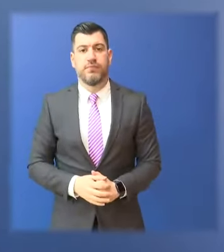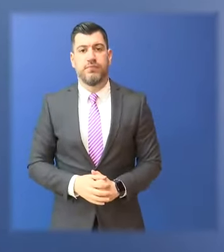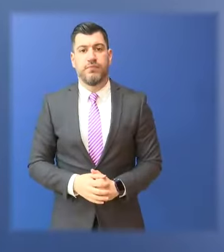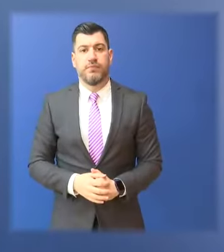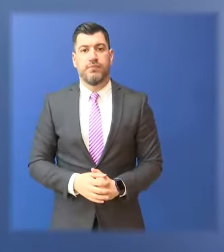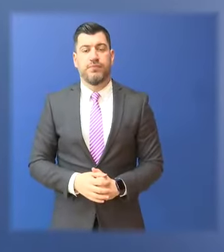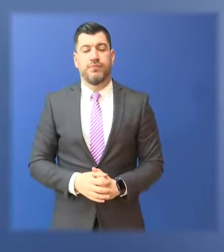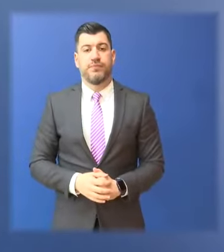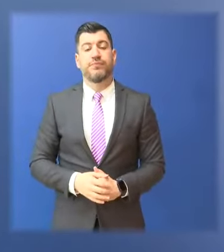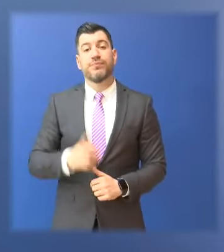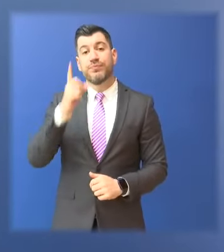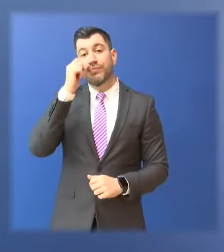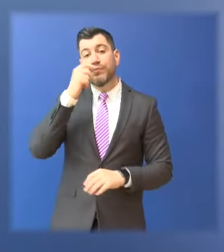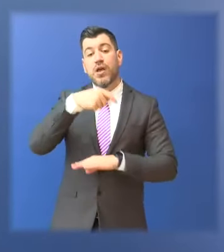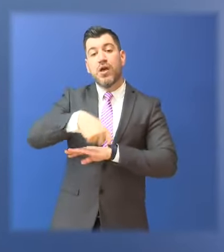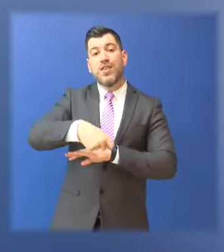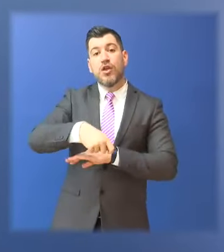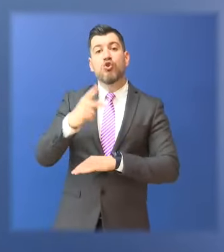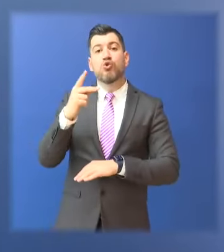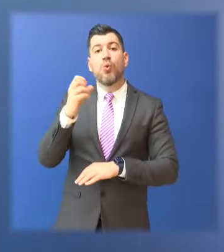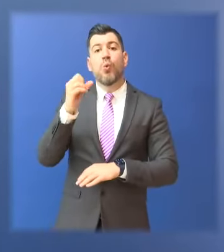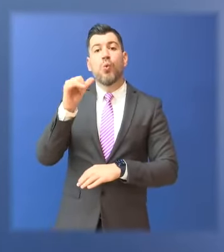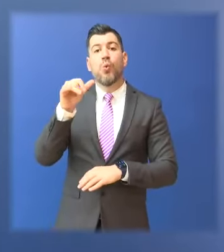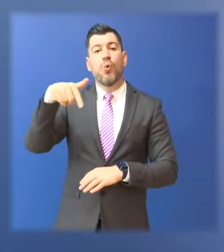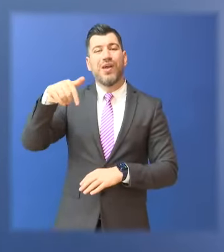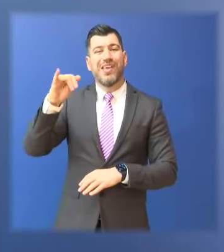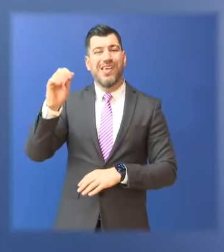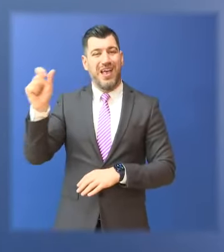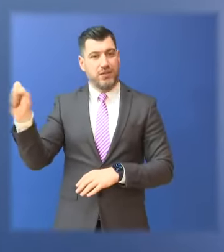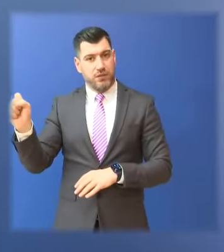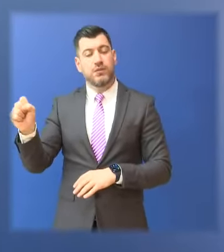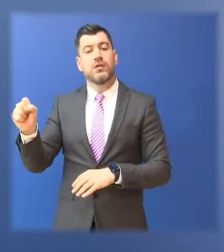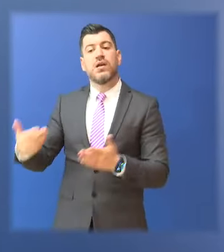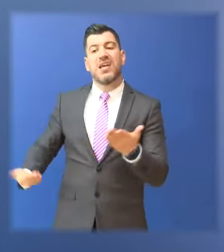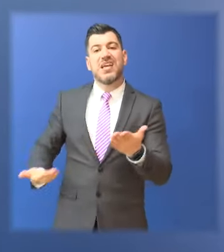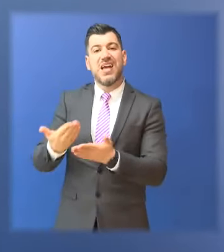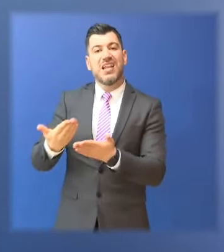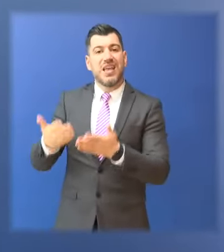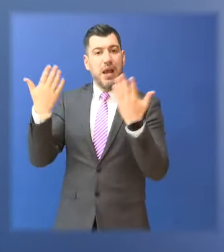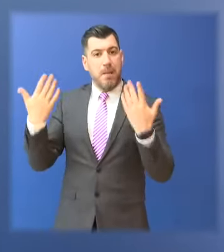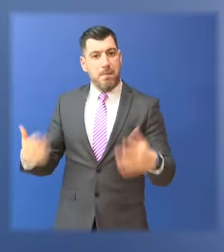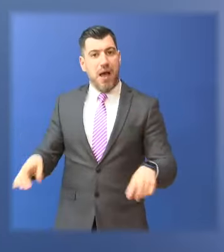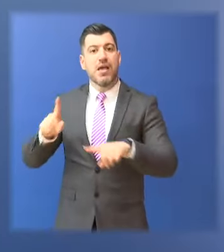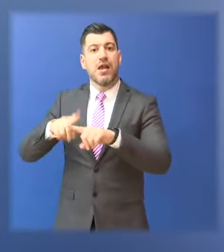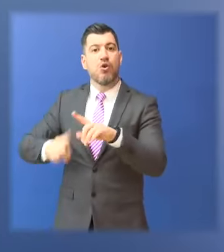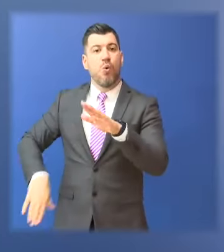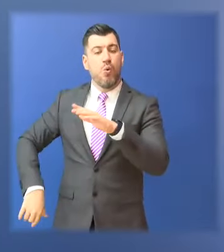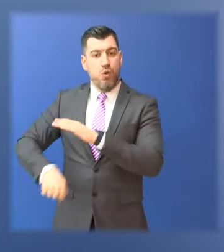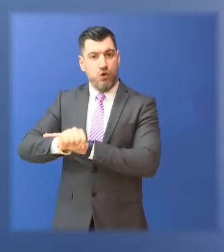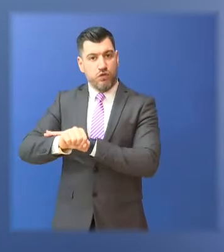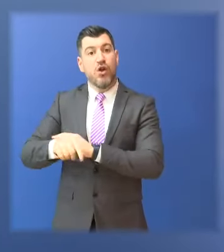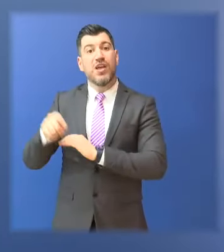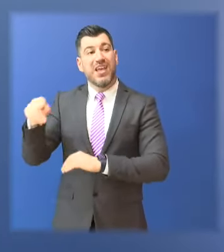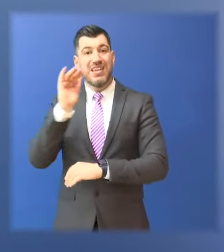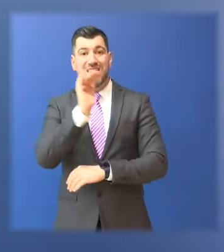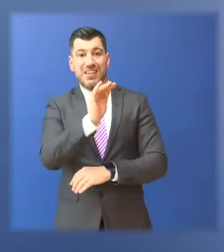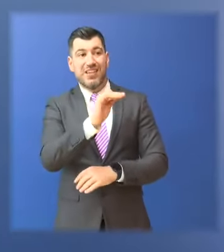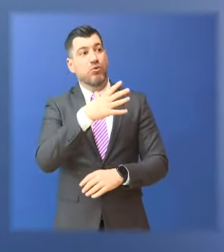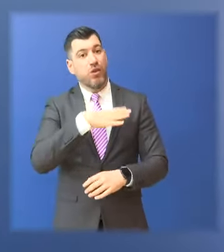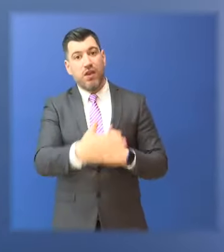κύριος Κούγιας προέβη σε σοβαρές καταγγελίες για το ελληνικό ποδόσφαιρο, ζητώντας παρέμβαση της πολιτείας. Τι απαντάτε συγκεκριμένα σε αυτό?